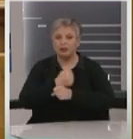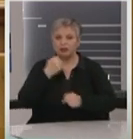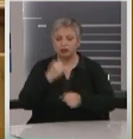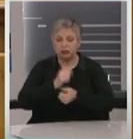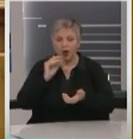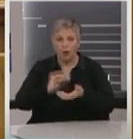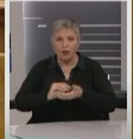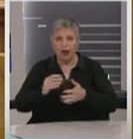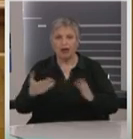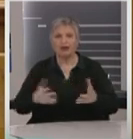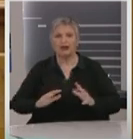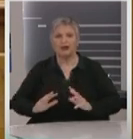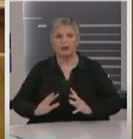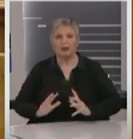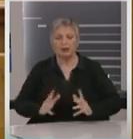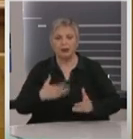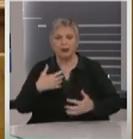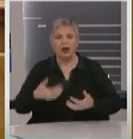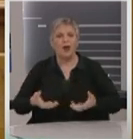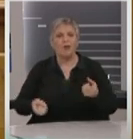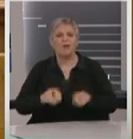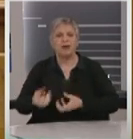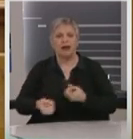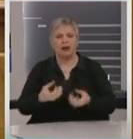το σημείο, θα έλεγα,